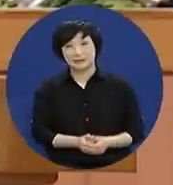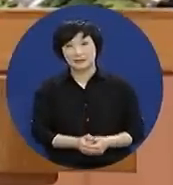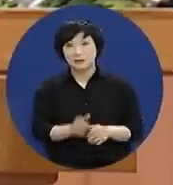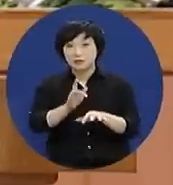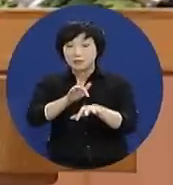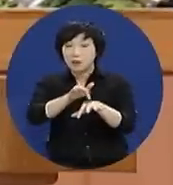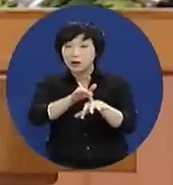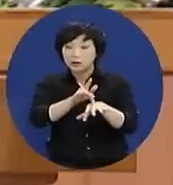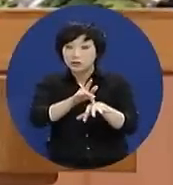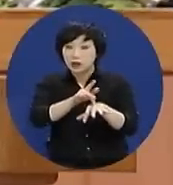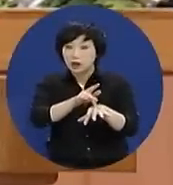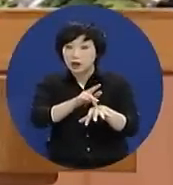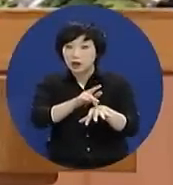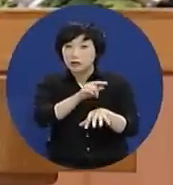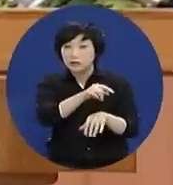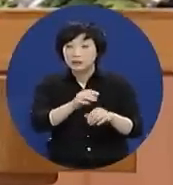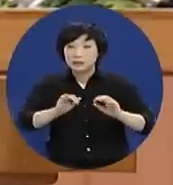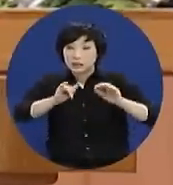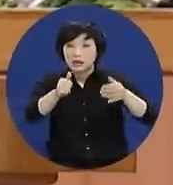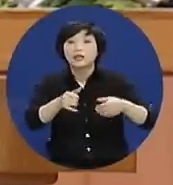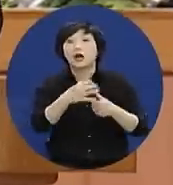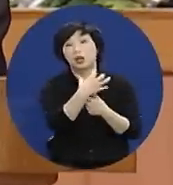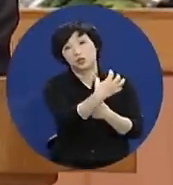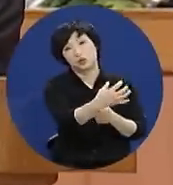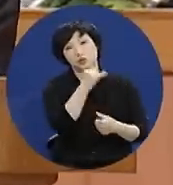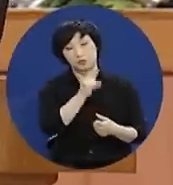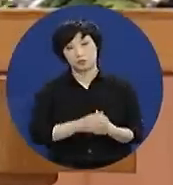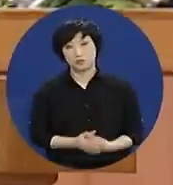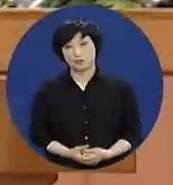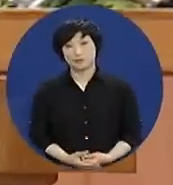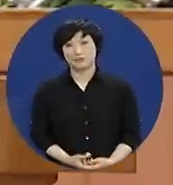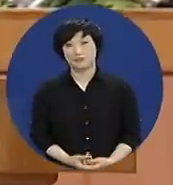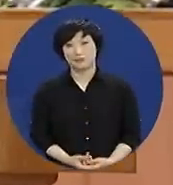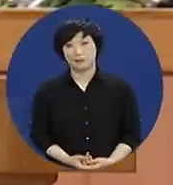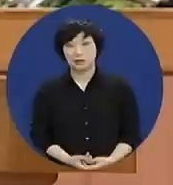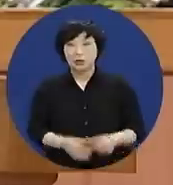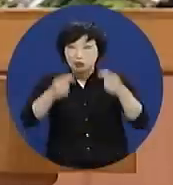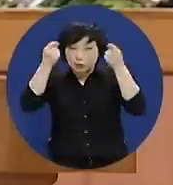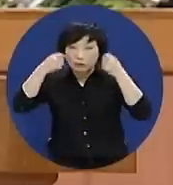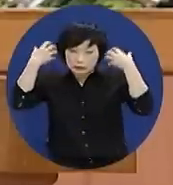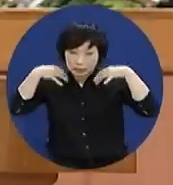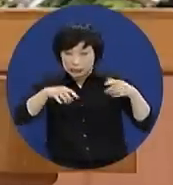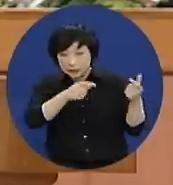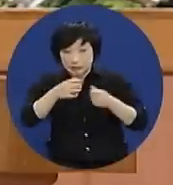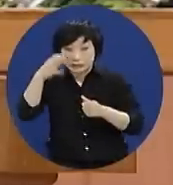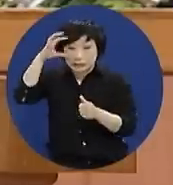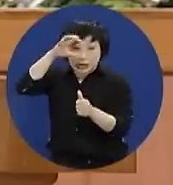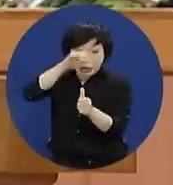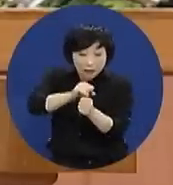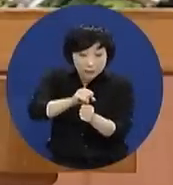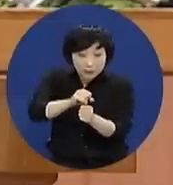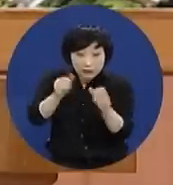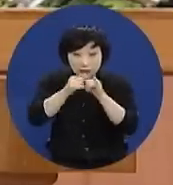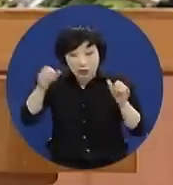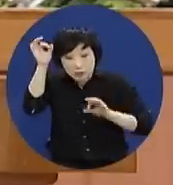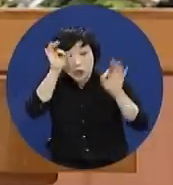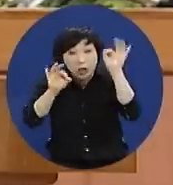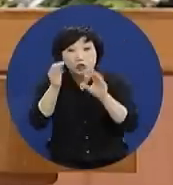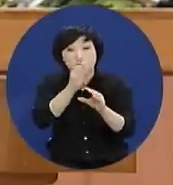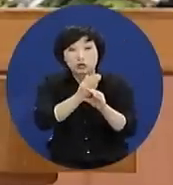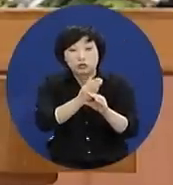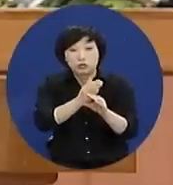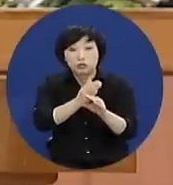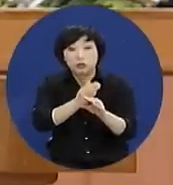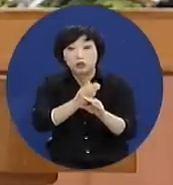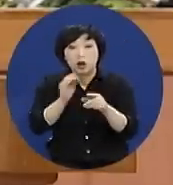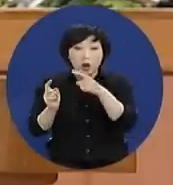を利用してほへたける死士のように誰かを食い尽くそうと探し回っています誰を